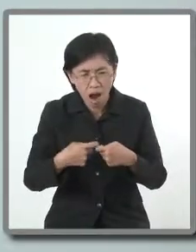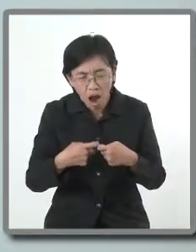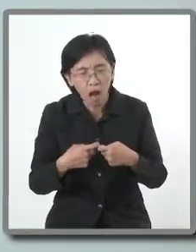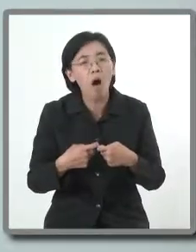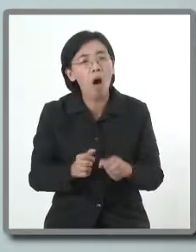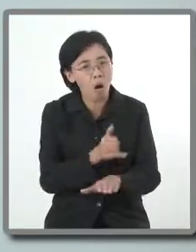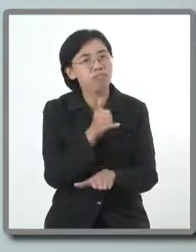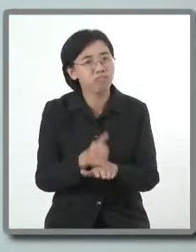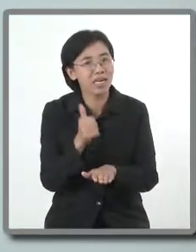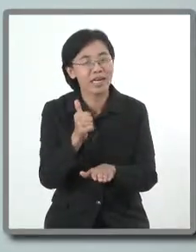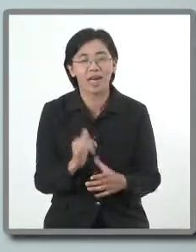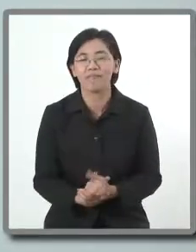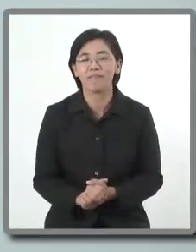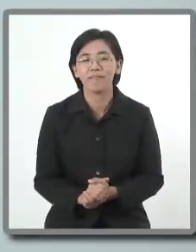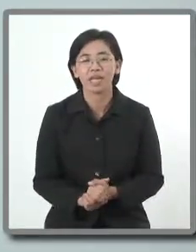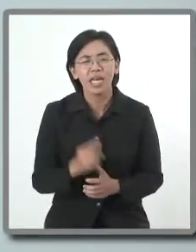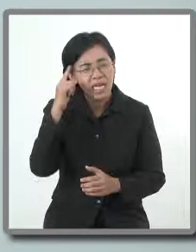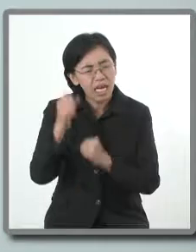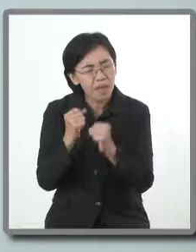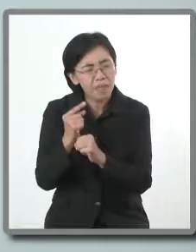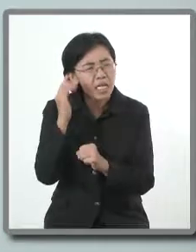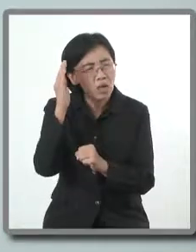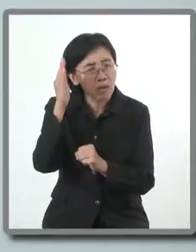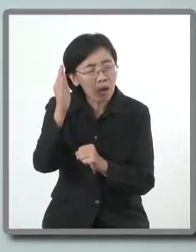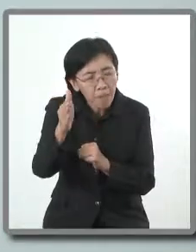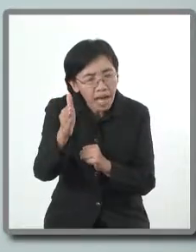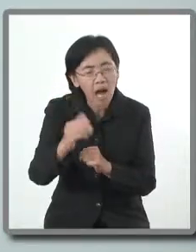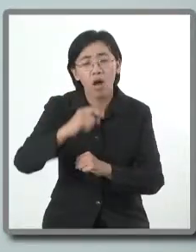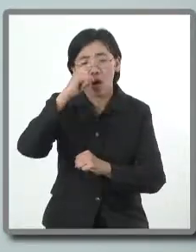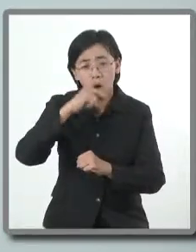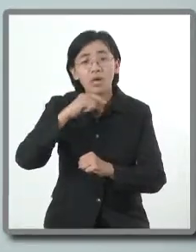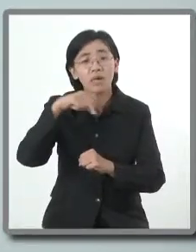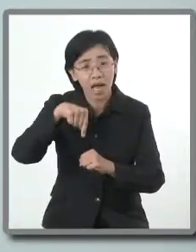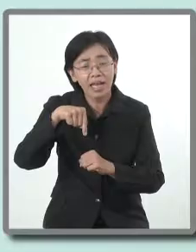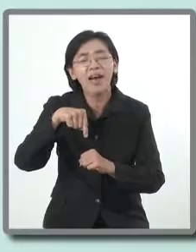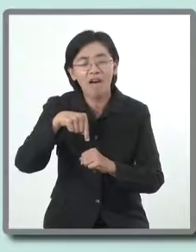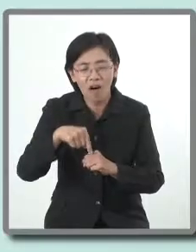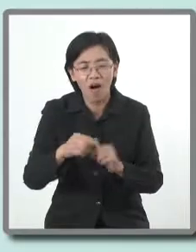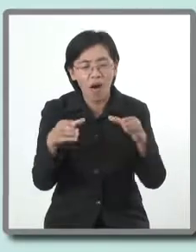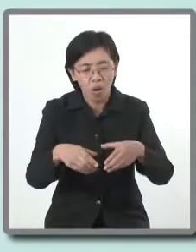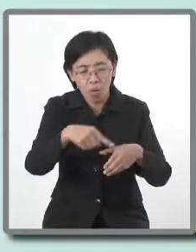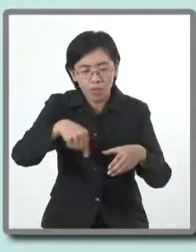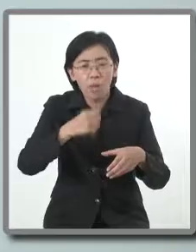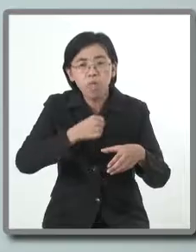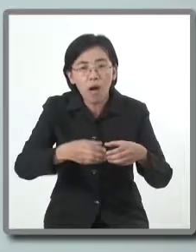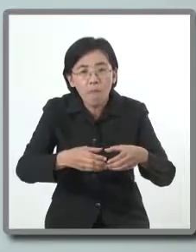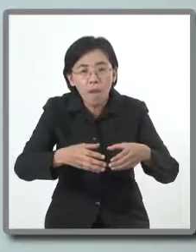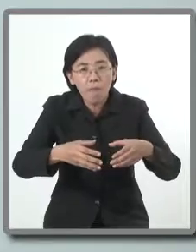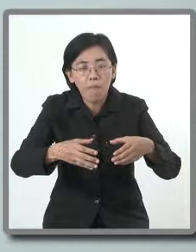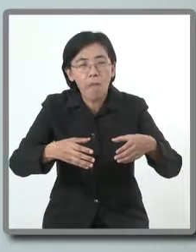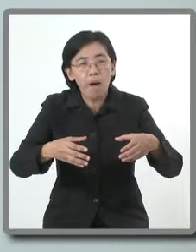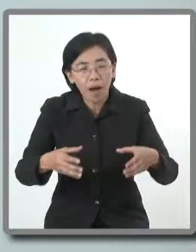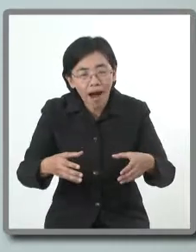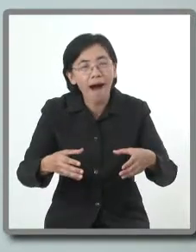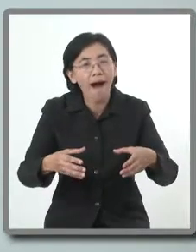ในอนาคตอีกไม่กี่ปีสังคมในประเทศไทยก็เข้าสู่สังคมผู้สูงอายุมากขึ้นเนี่ยนะครับเพราะฉะนั้นเนี่ย